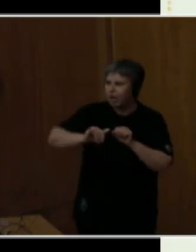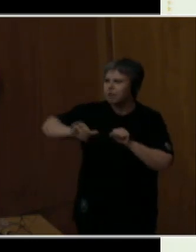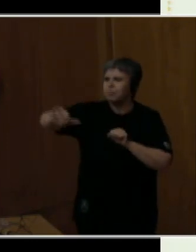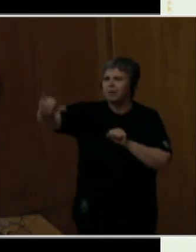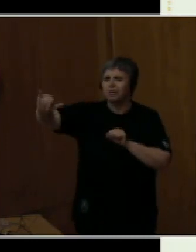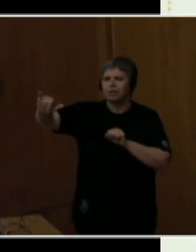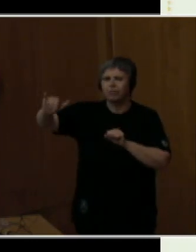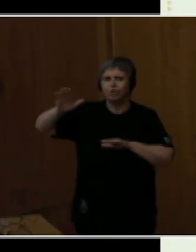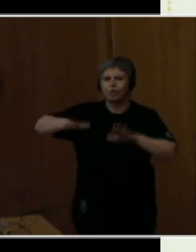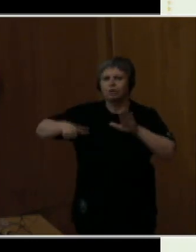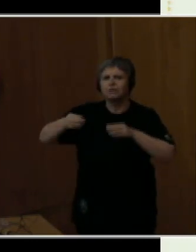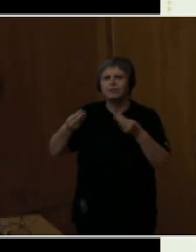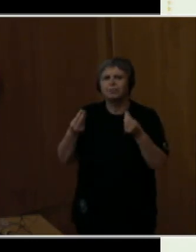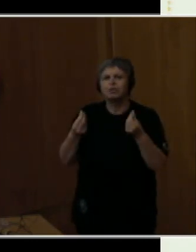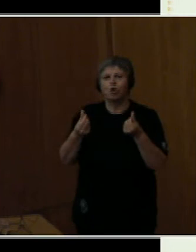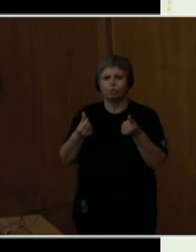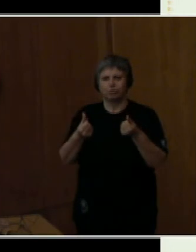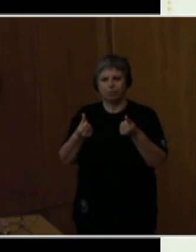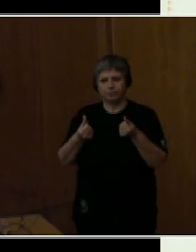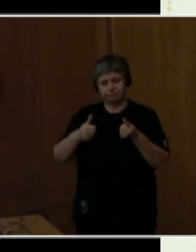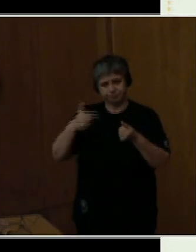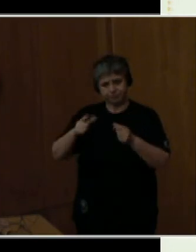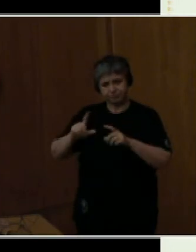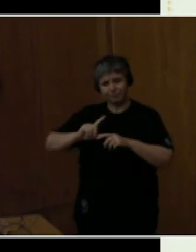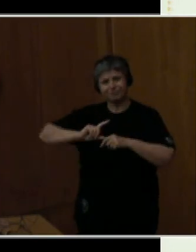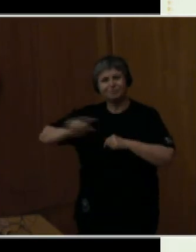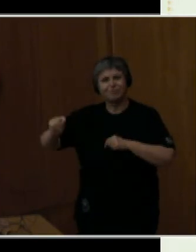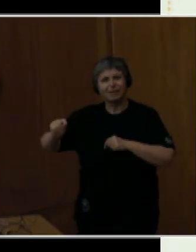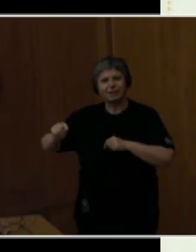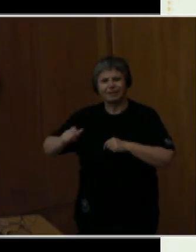πρακτικά? Το ADSL δυστυχώς μετά